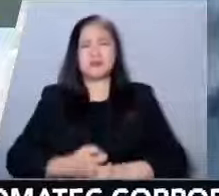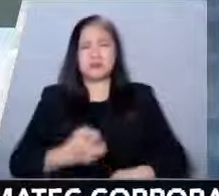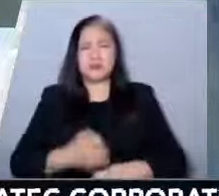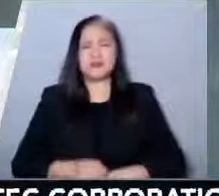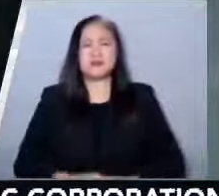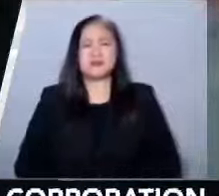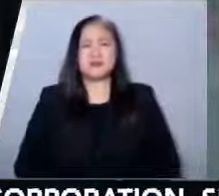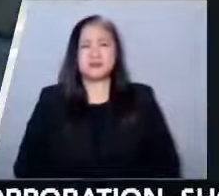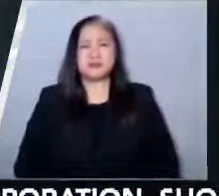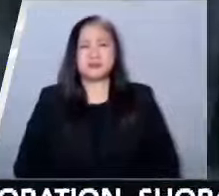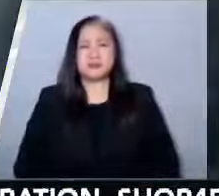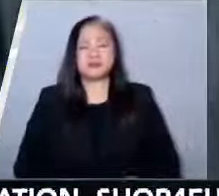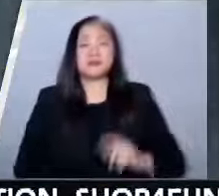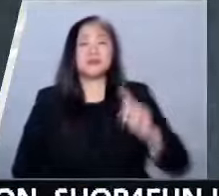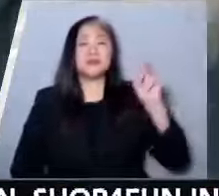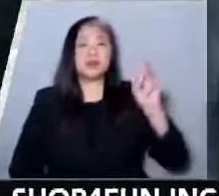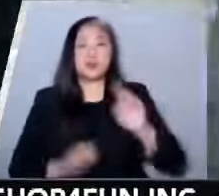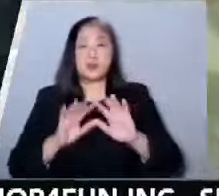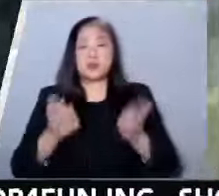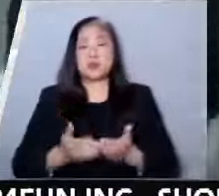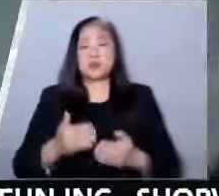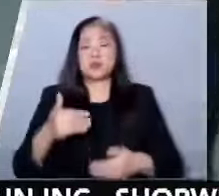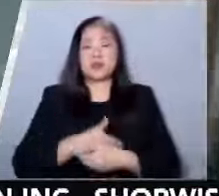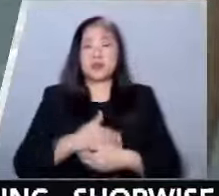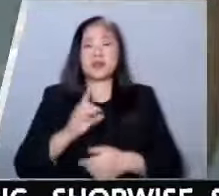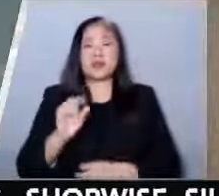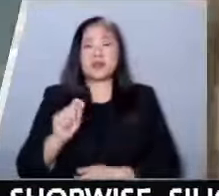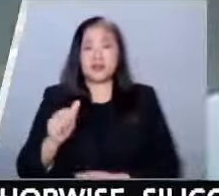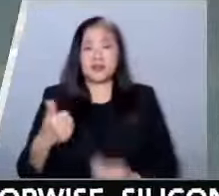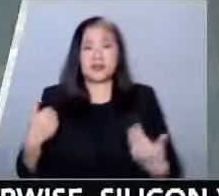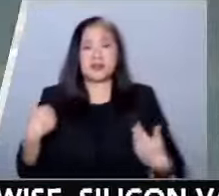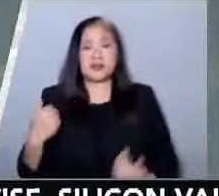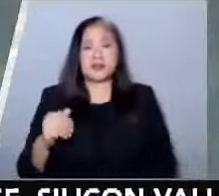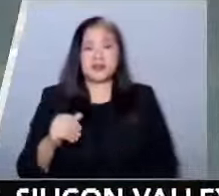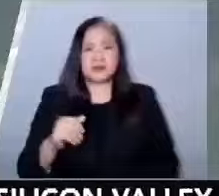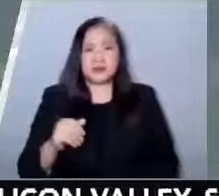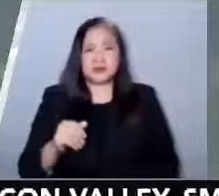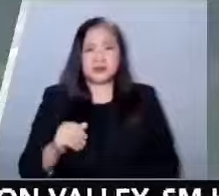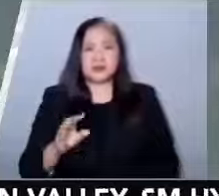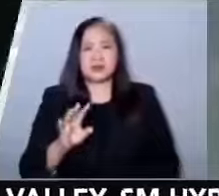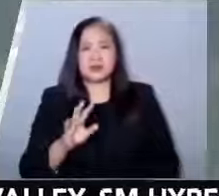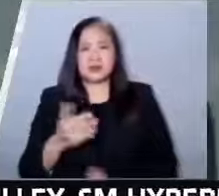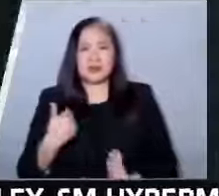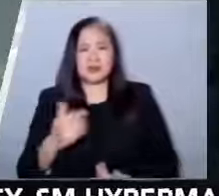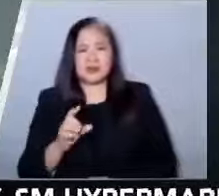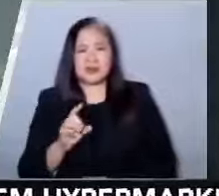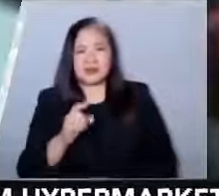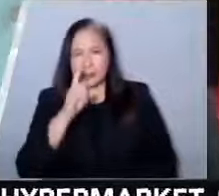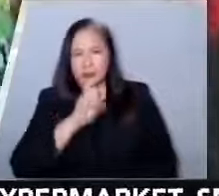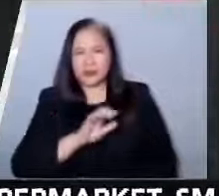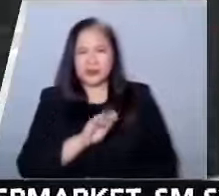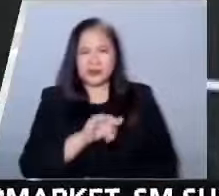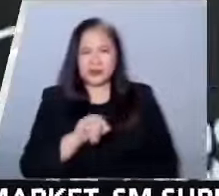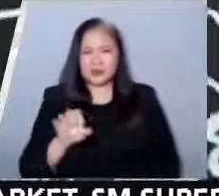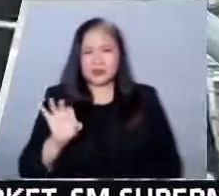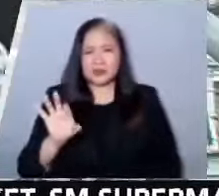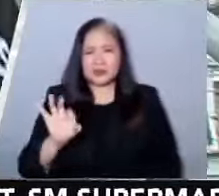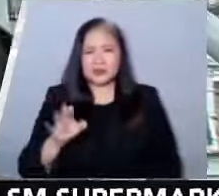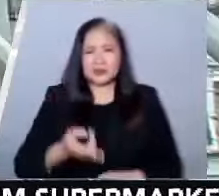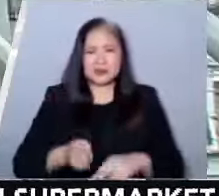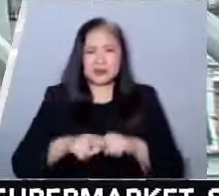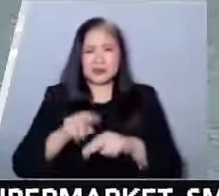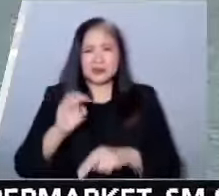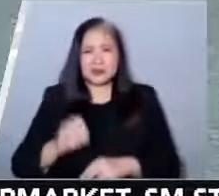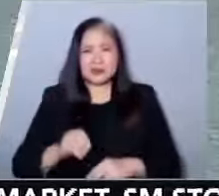Kamakailan mayroong higit sa 48 nanganganak sa kada 1,000 babae edad 15 hanggang 19 anyos kada taon sa